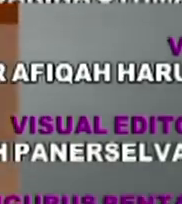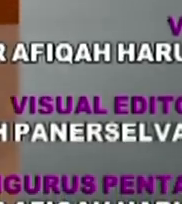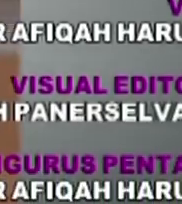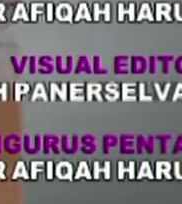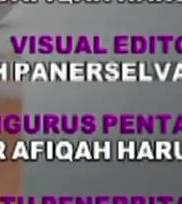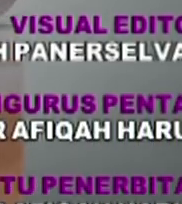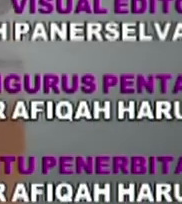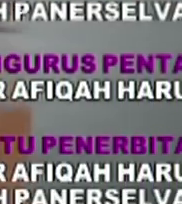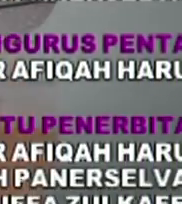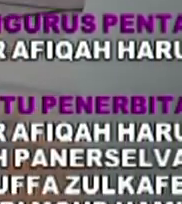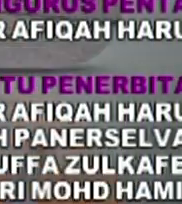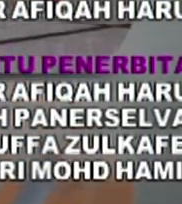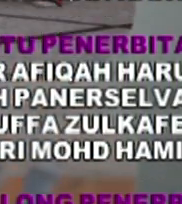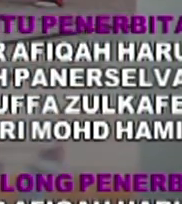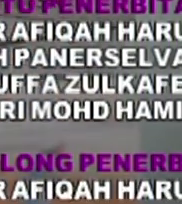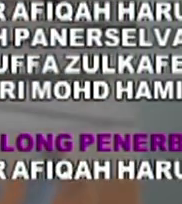hai hai